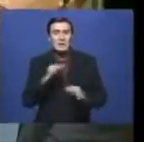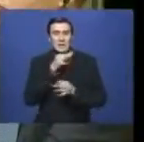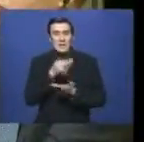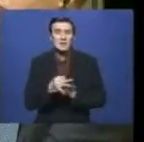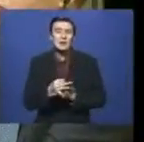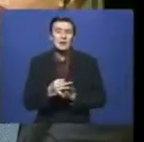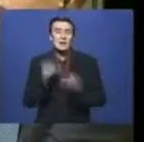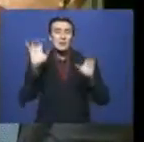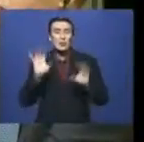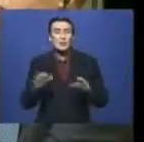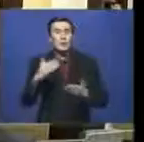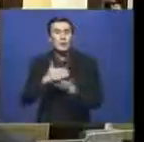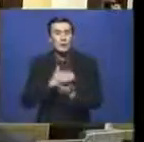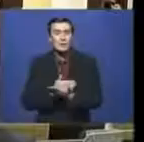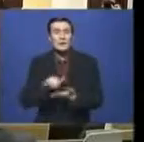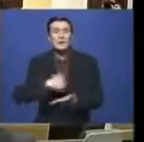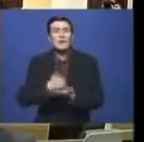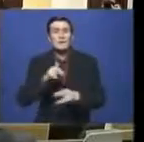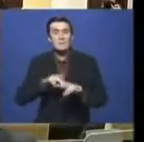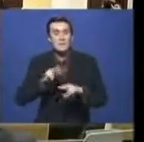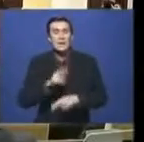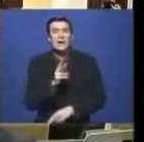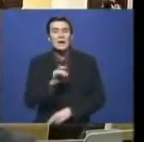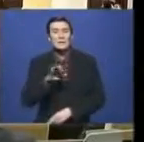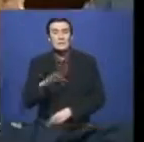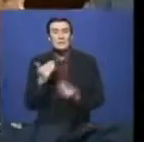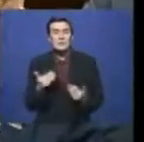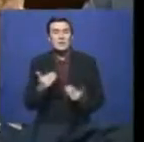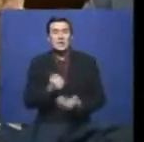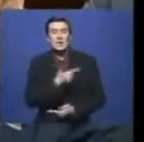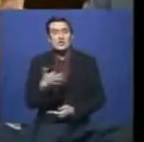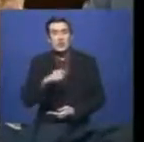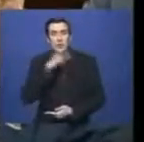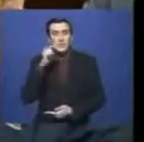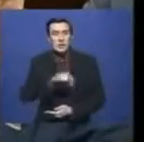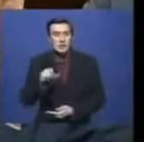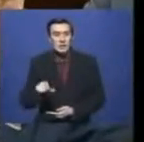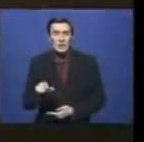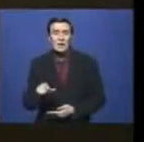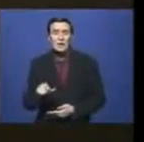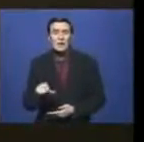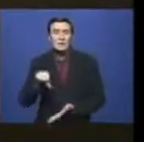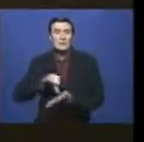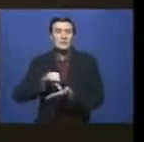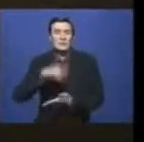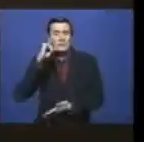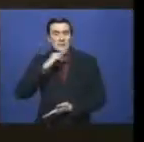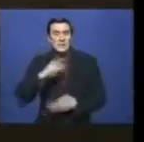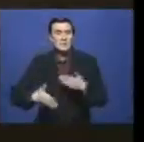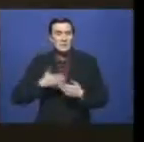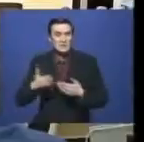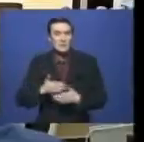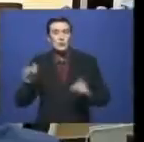обсуждения законопроекта глава МВД Калмухамбет Касымов, сейчас число российских граждан, привлеченных в Казахстане к административной